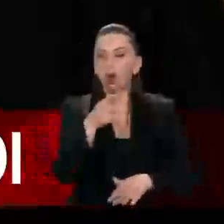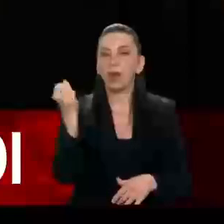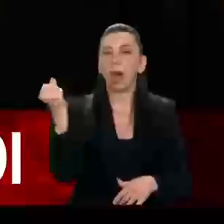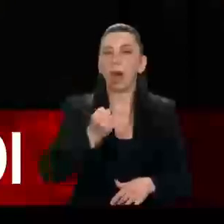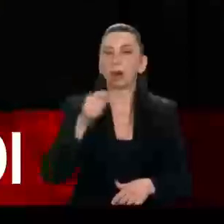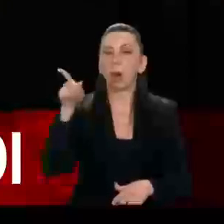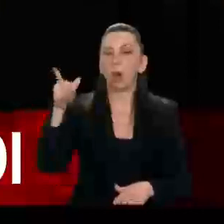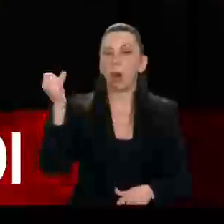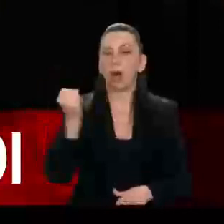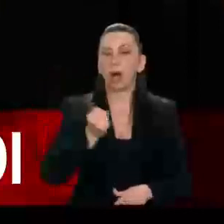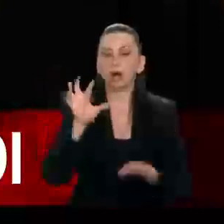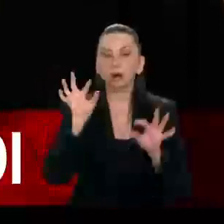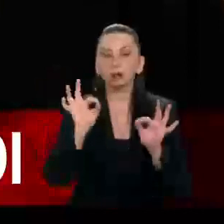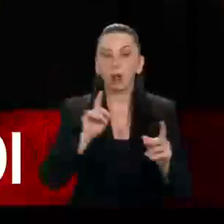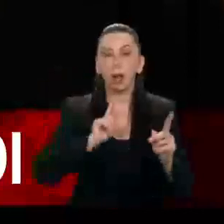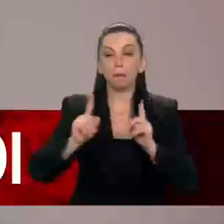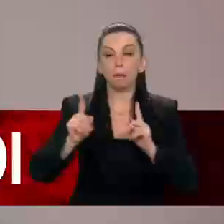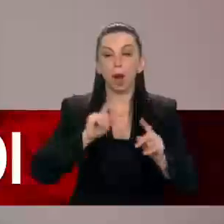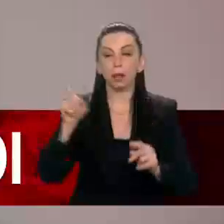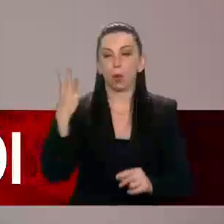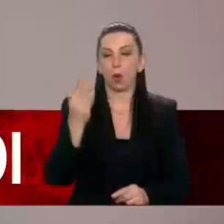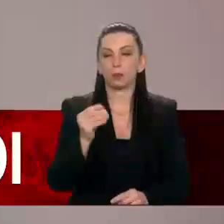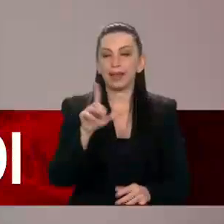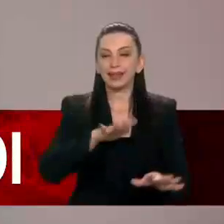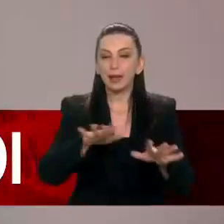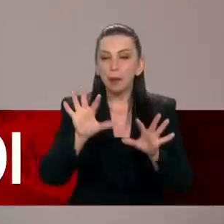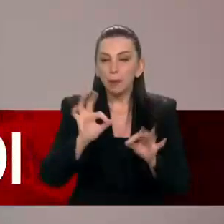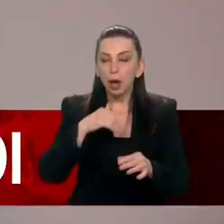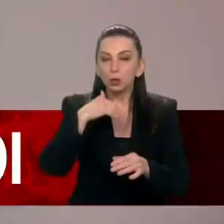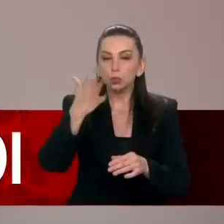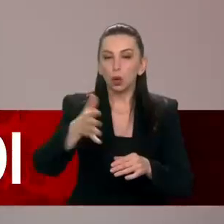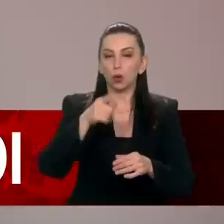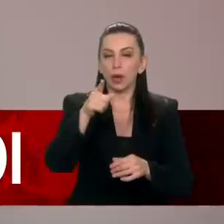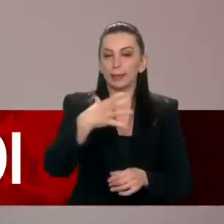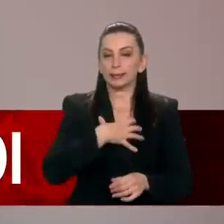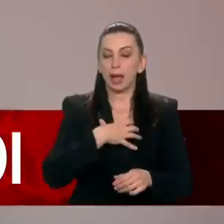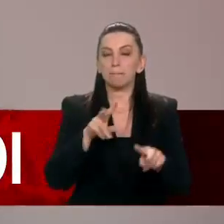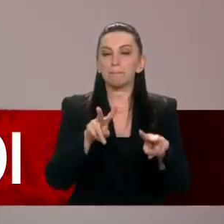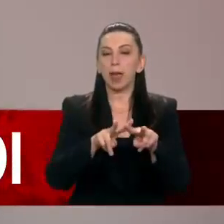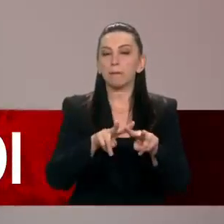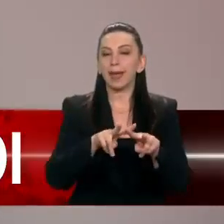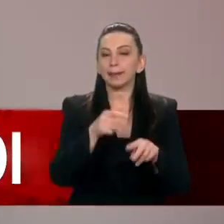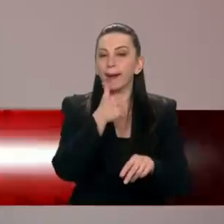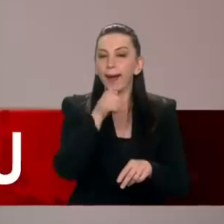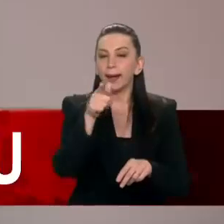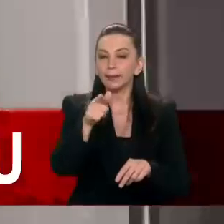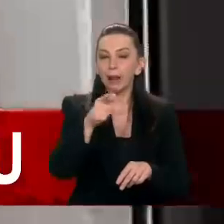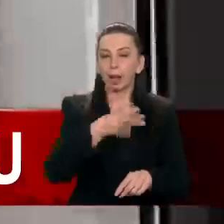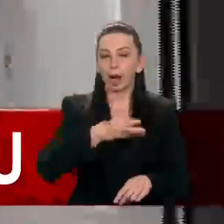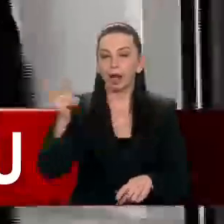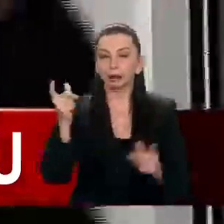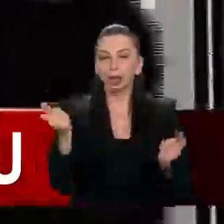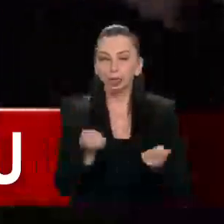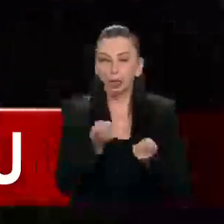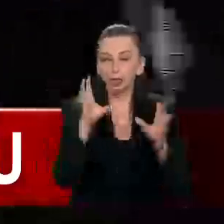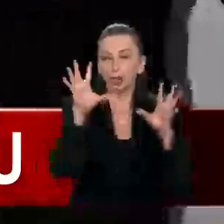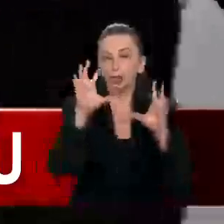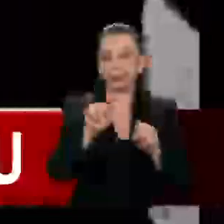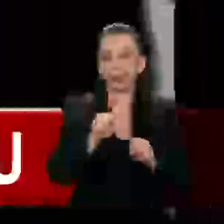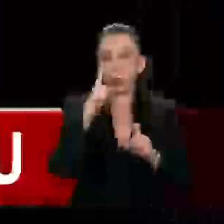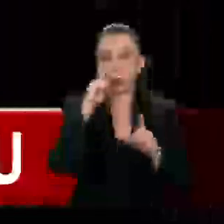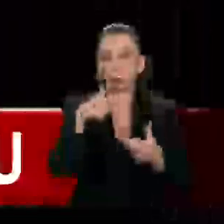Katiller mutlaka yargılanmalı. Depremin hemen ardından rezidans sahibi Mehmet Yaşar Coşkun Karadağ'a kaçmaya çalışırken